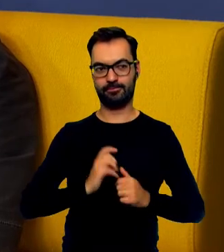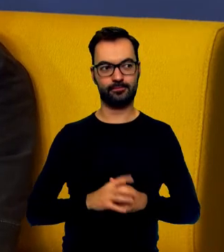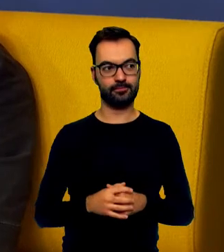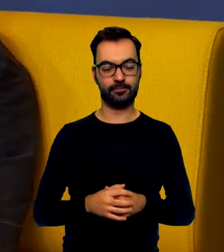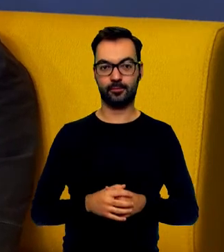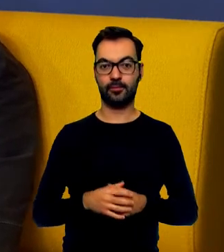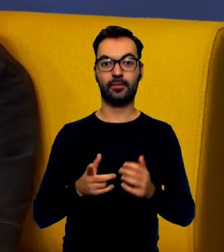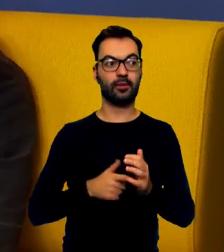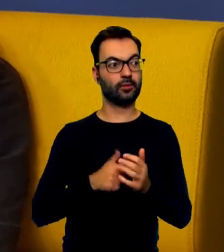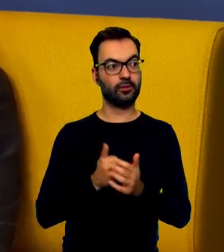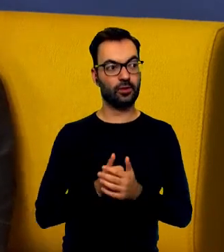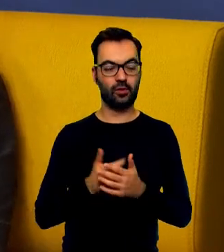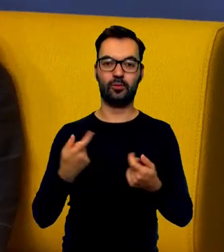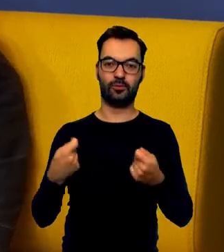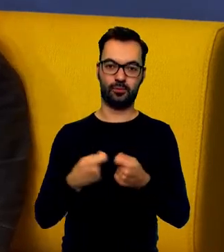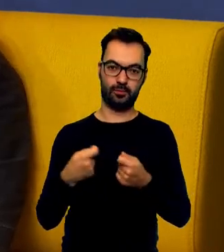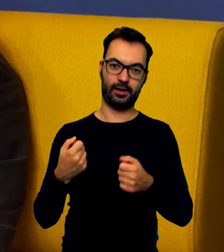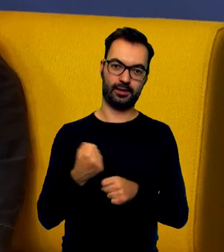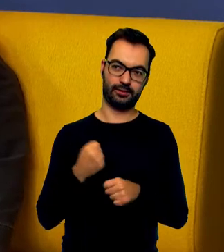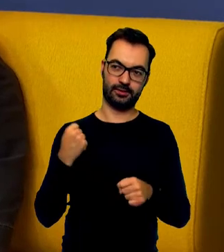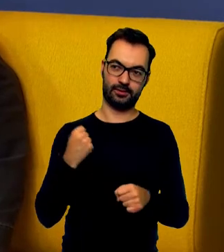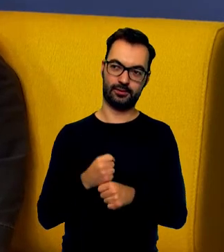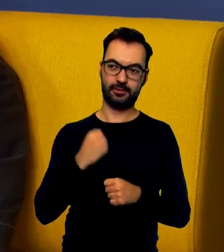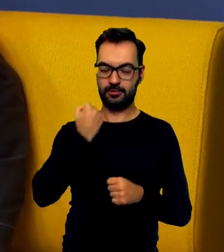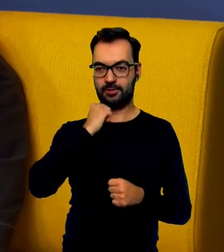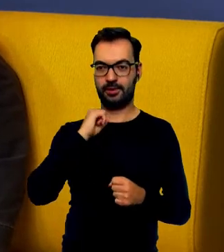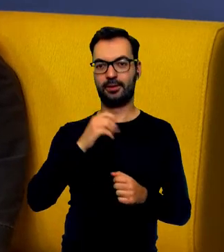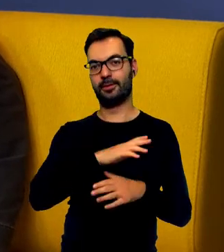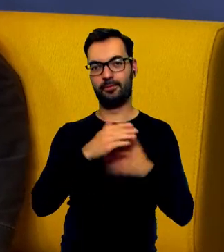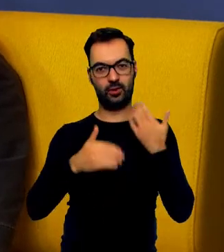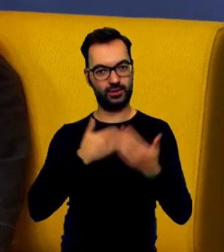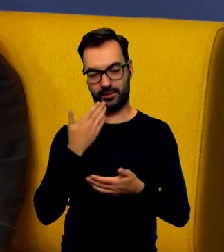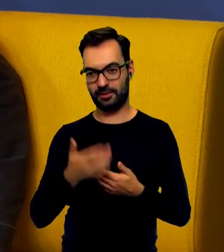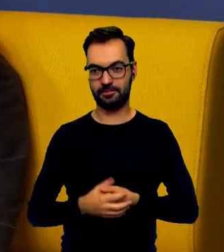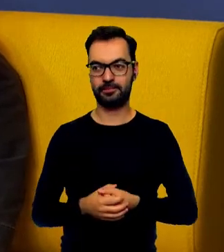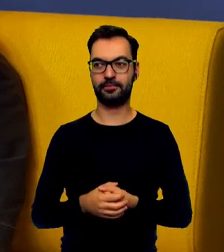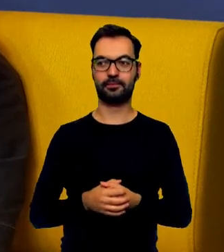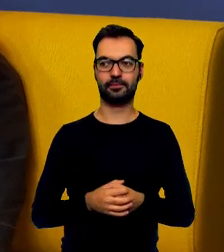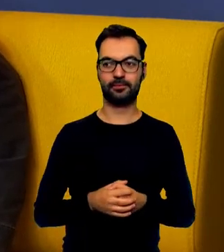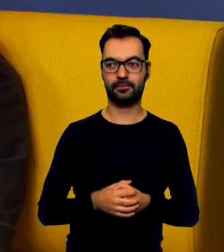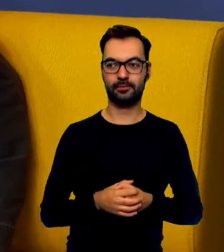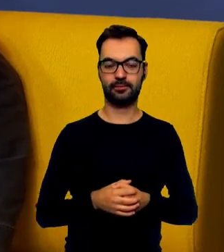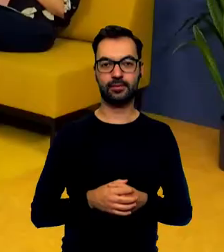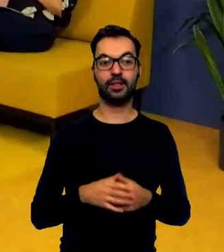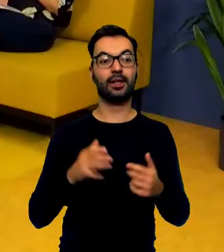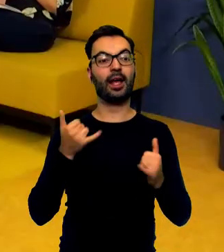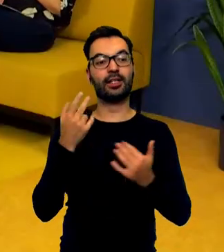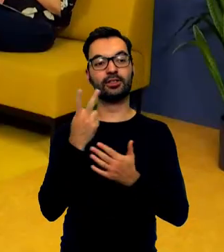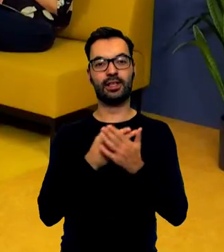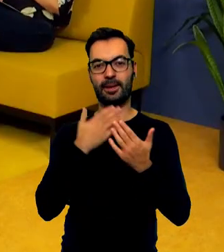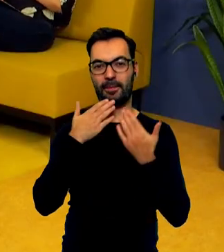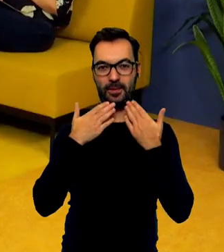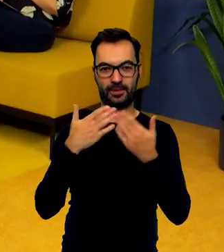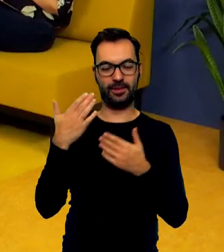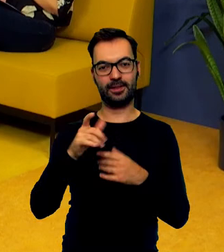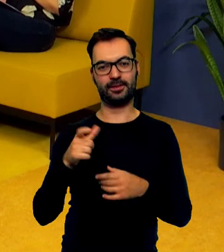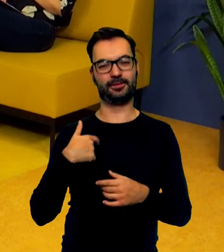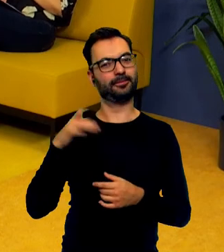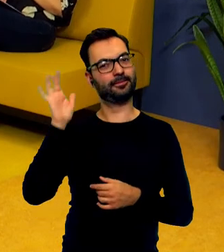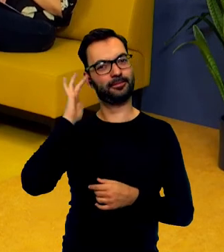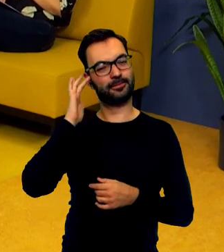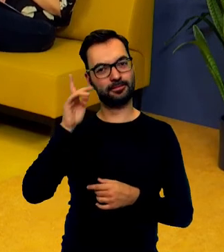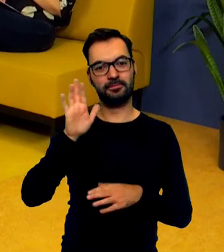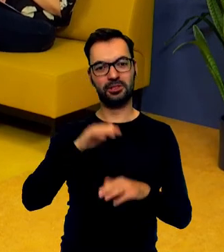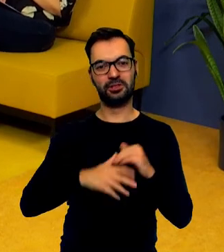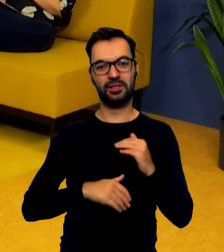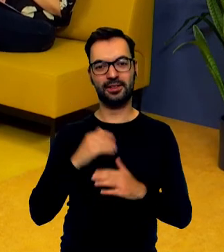tworzyć i po raz kolejny z nimi pracować. Więc tak bardzo, sobie... bardzo Was pozdrawiam serdecznie, jeśli nas oglądacie. Kiedy czytałam te podziękowania, to pomyślałam sobie, że Ty